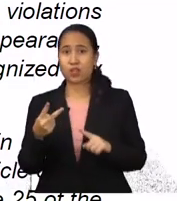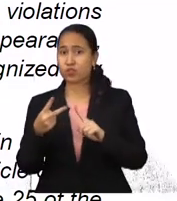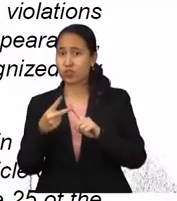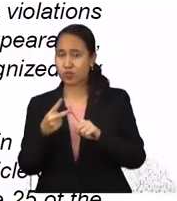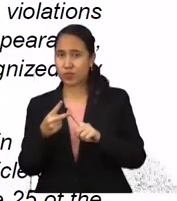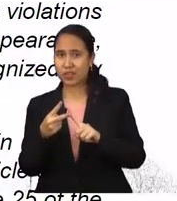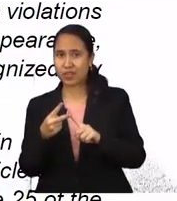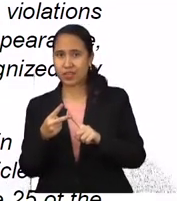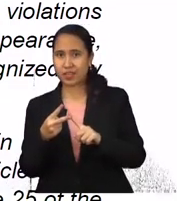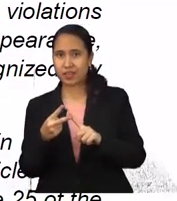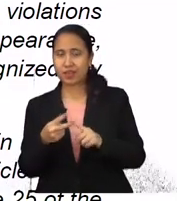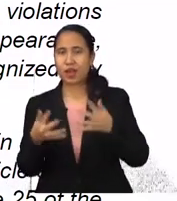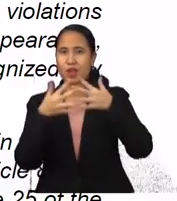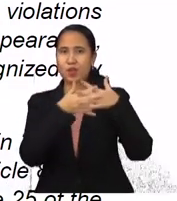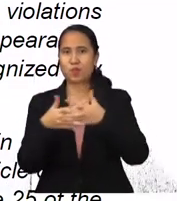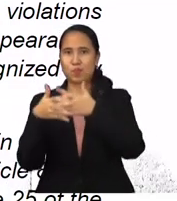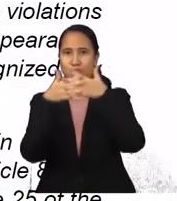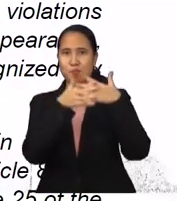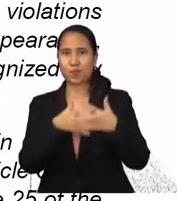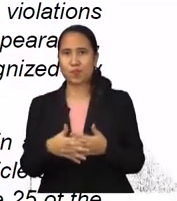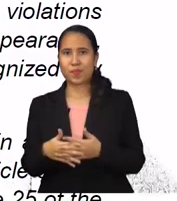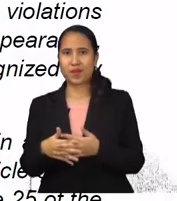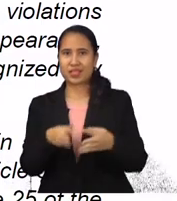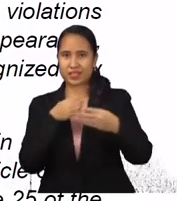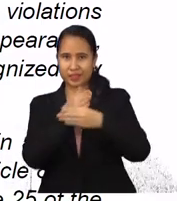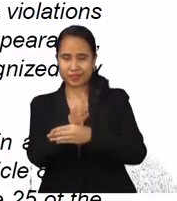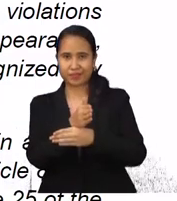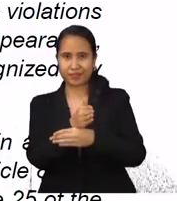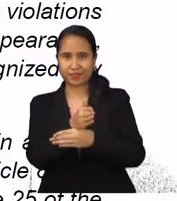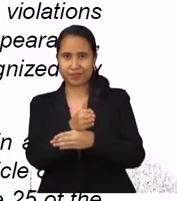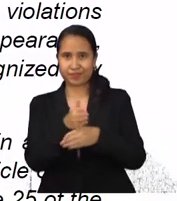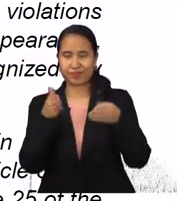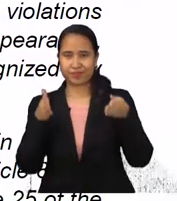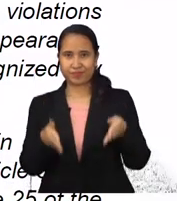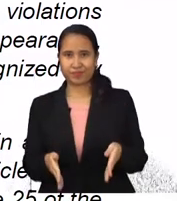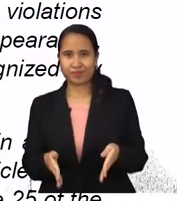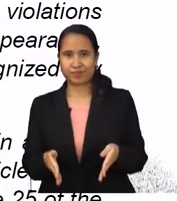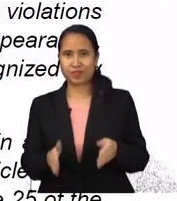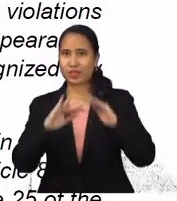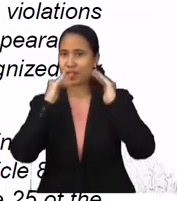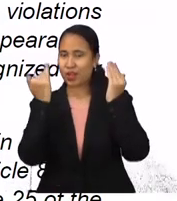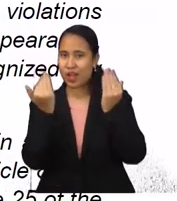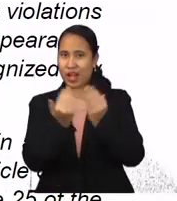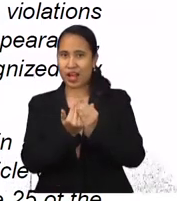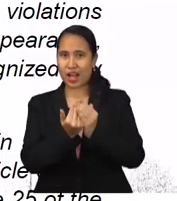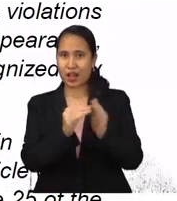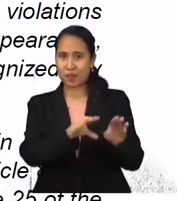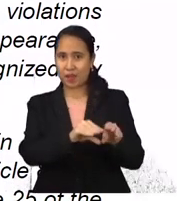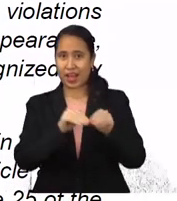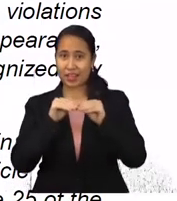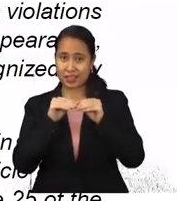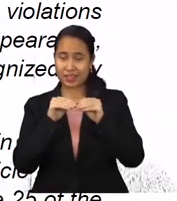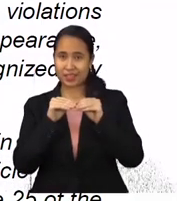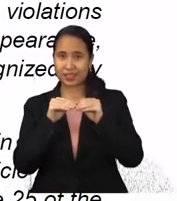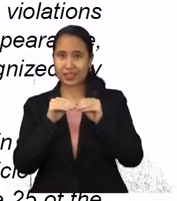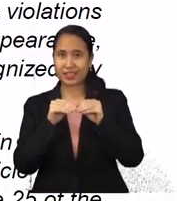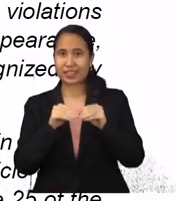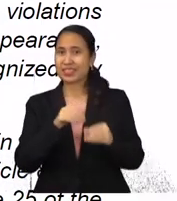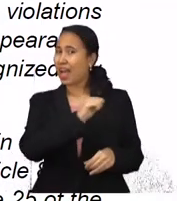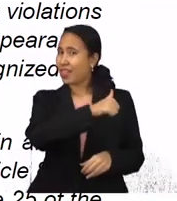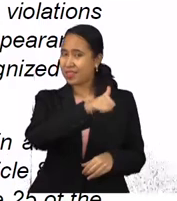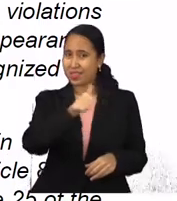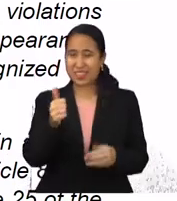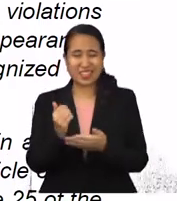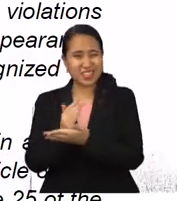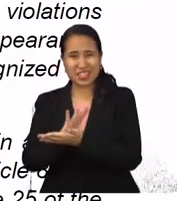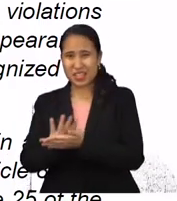the American Convention, the states' parties are obliged to take all measures to ensure that no one is deprived of